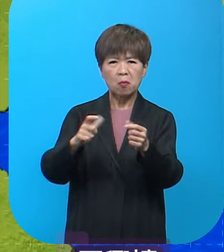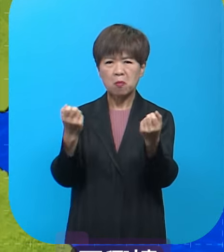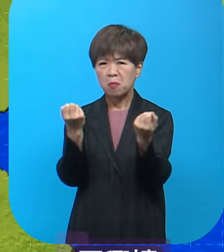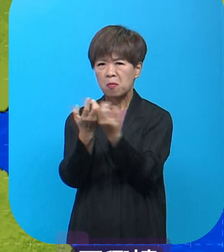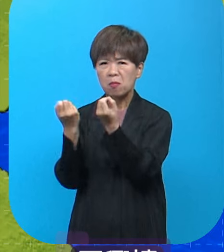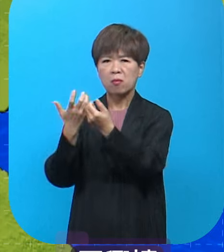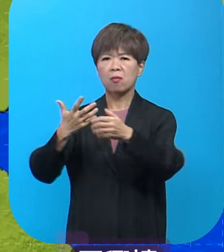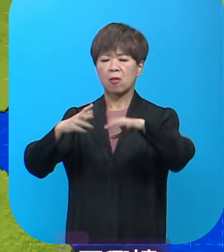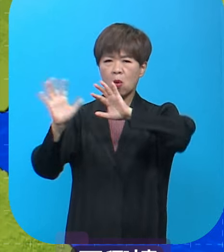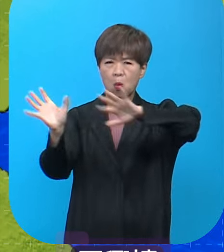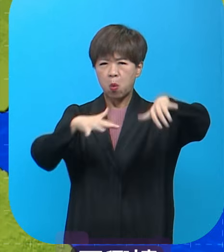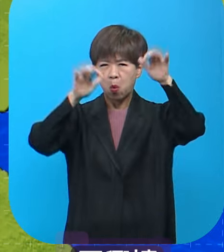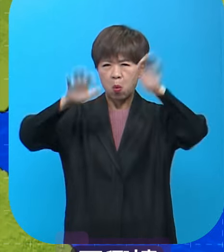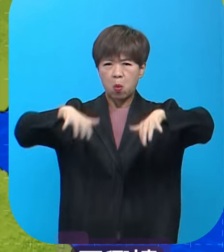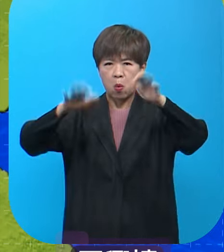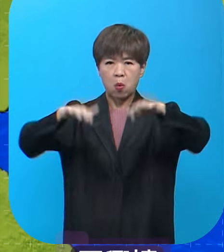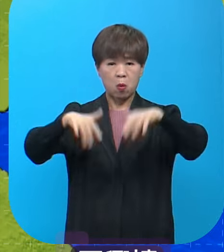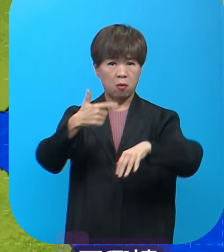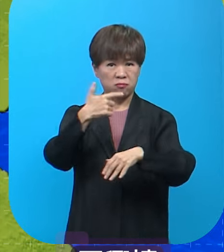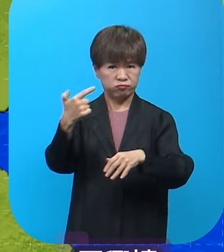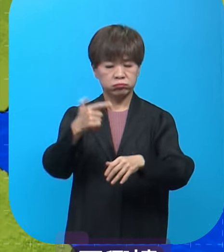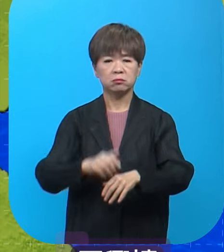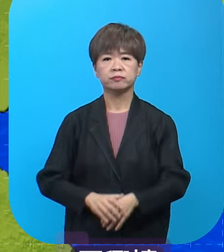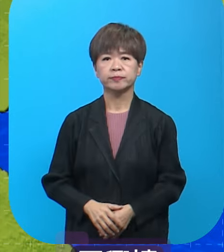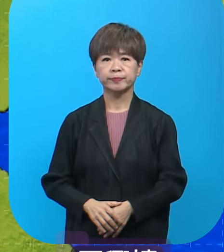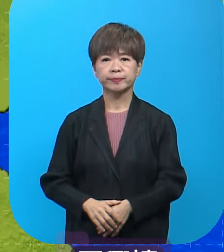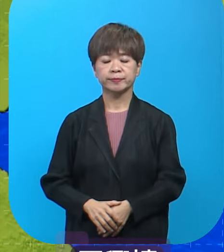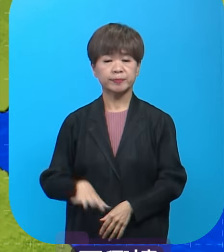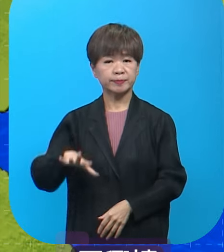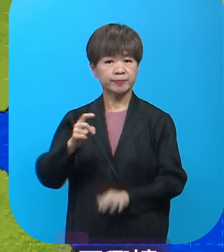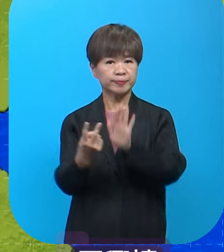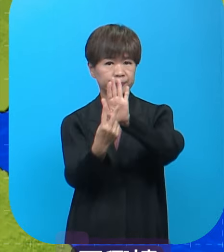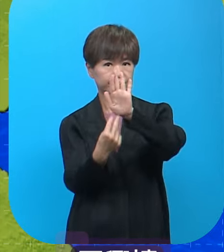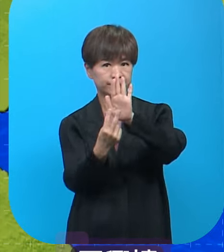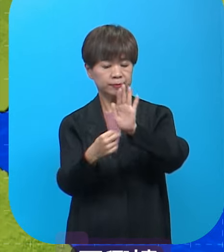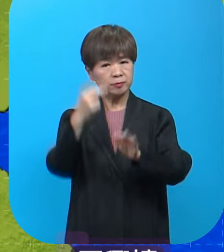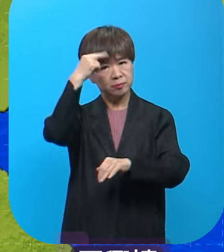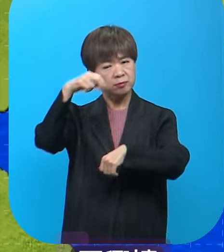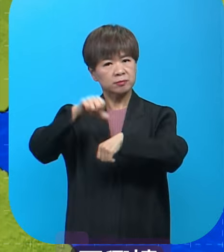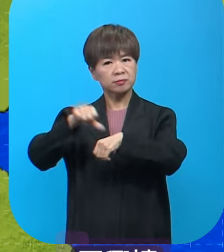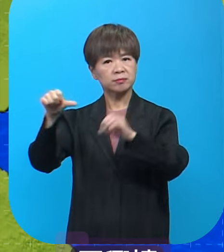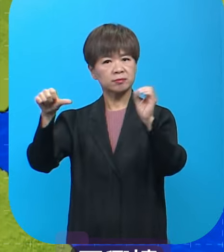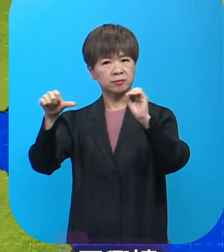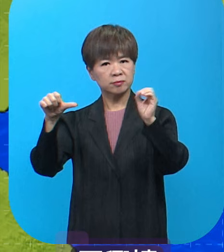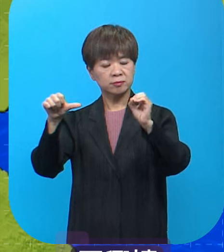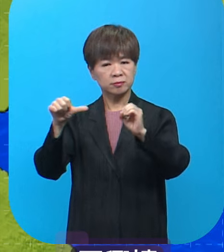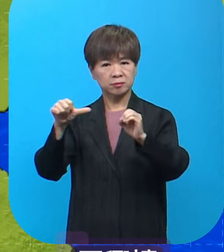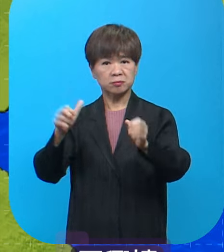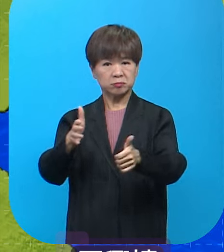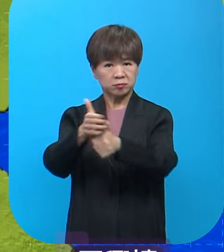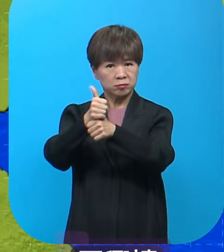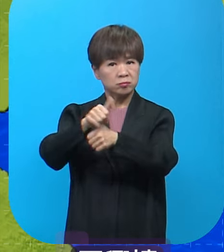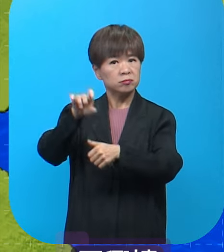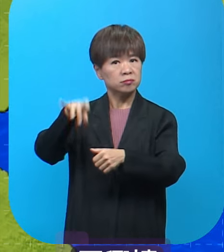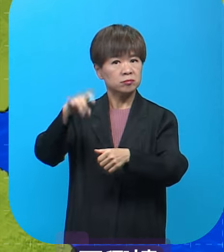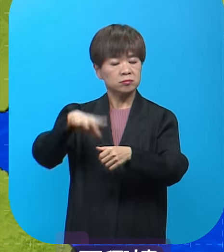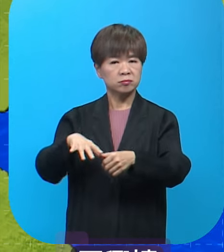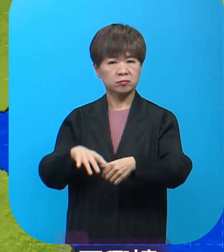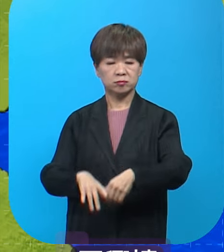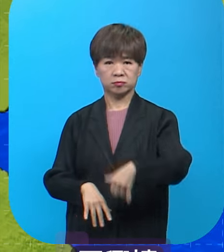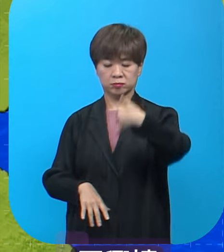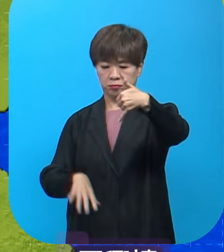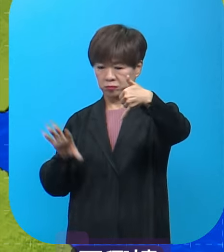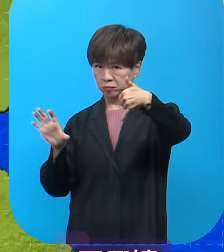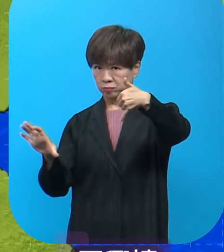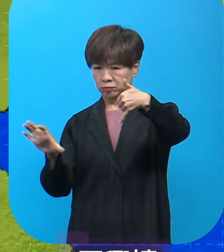强风以及剧烈豪雨的影响。我们先看到今天下午5点，台风的中心位置在台湾东